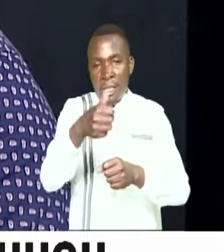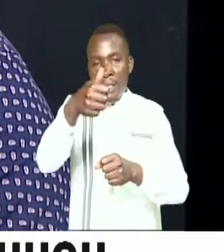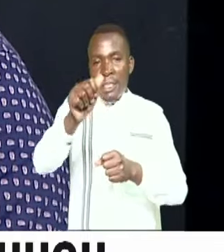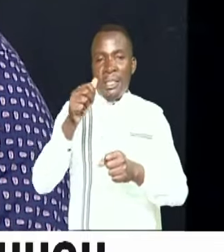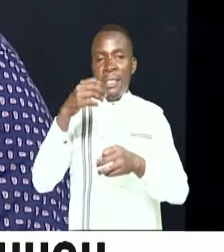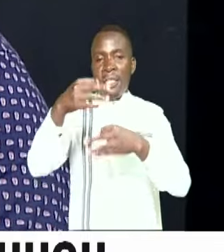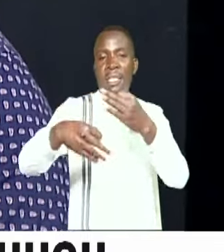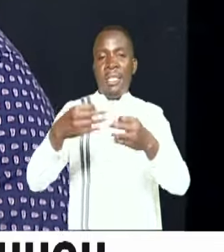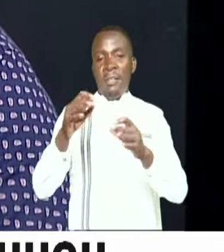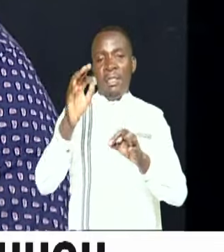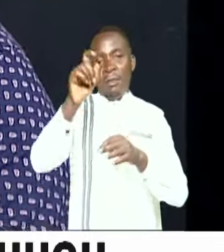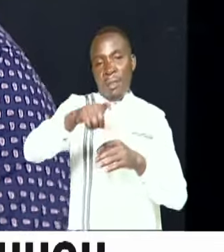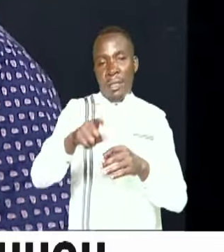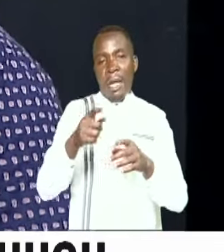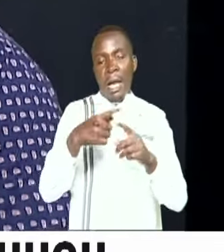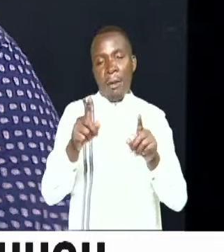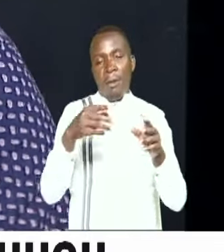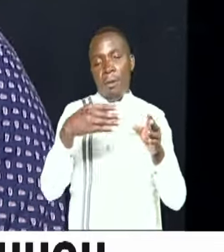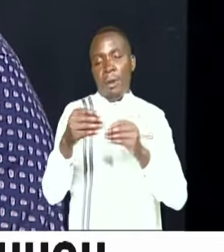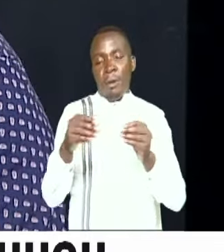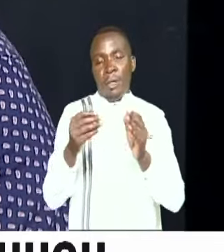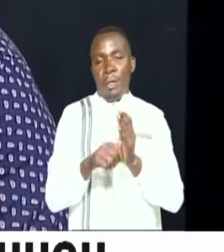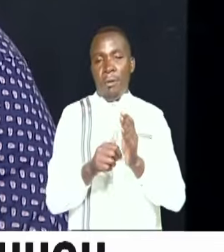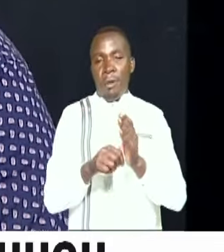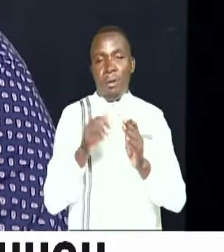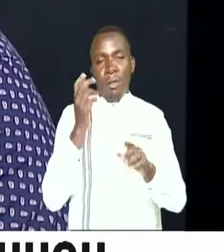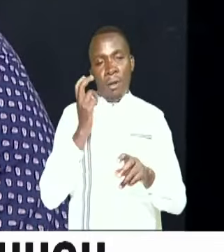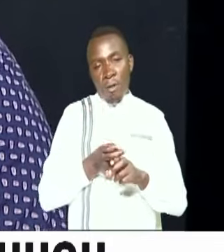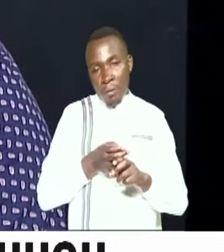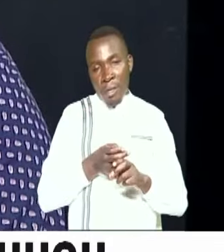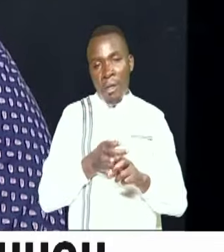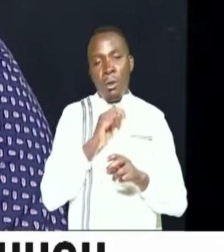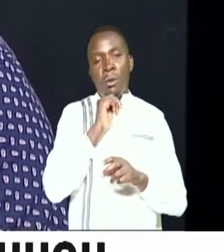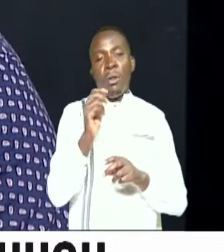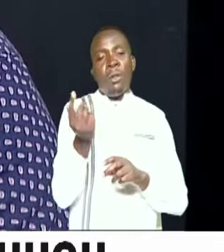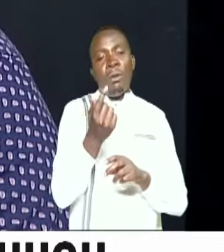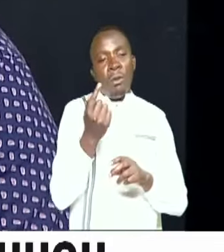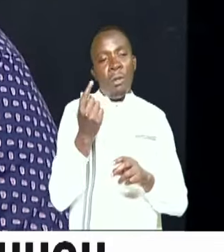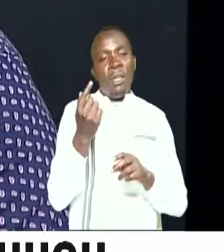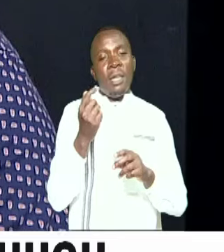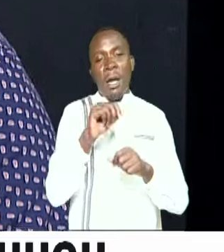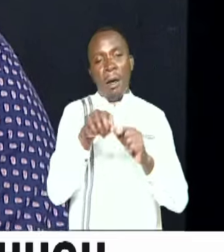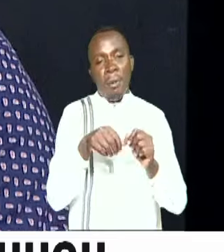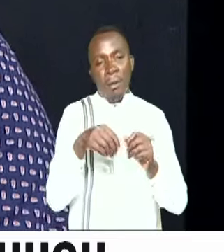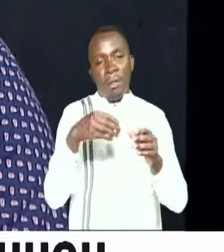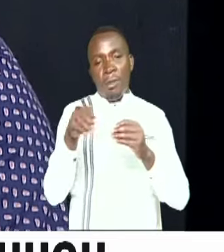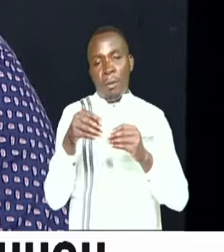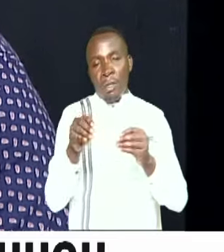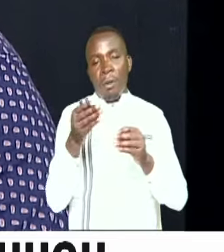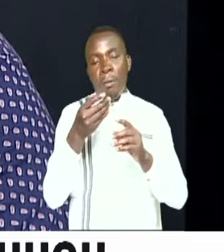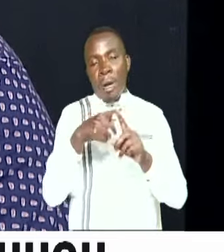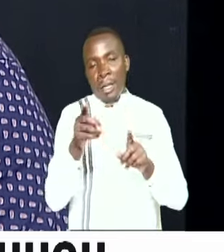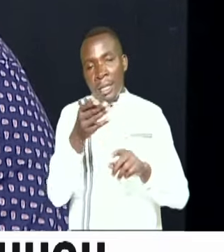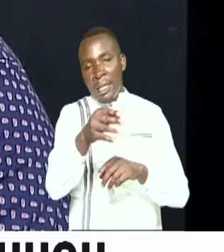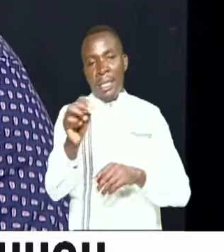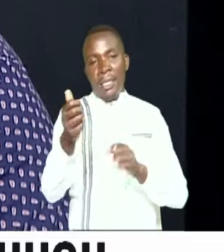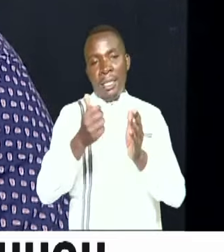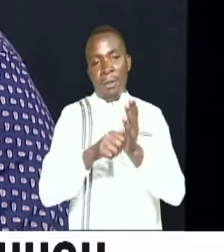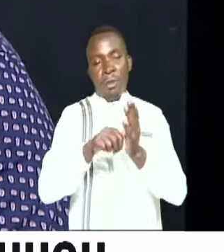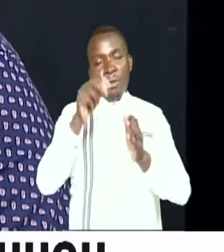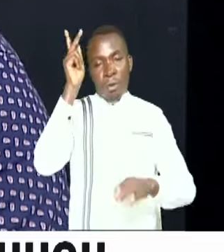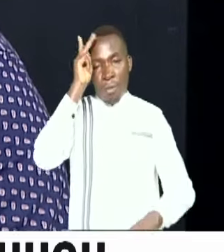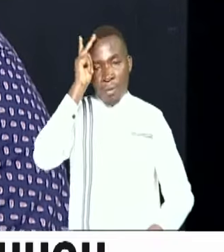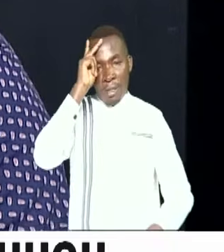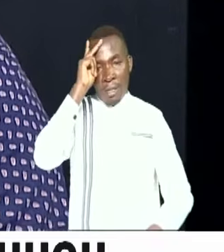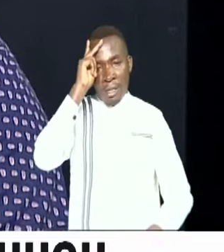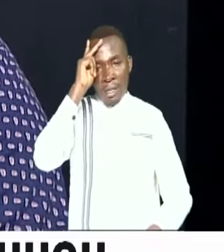materials yera cyari ikibazo, ariko ugasanga ko nta n'ubwo ibibazo bigarukira gusa kuri raw materials. Kuko iyo urebye hari ikibazo cy'ubumenyi,